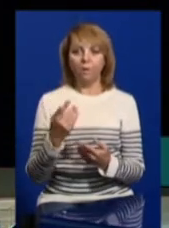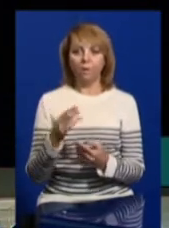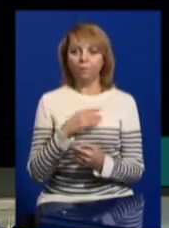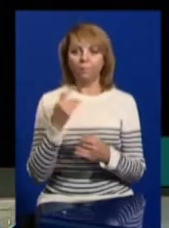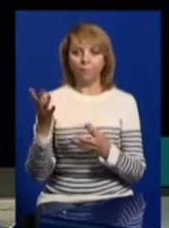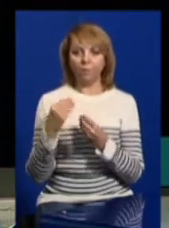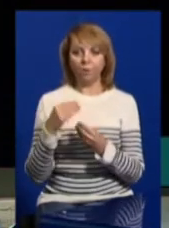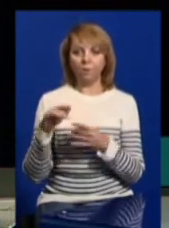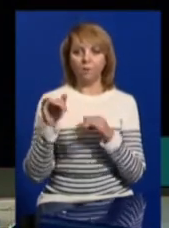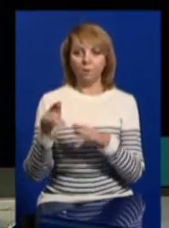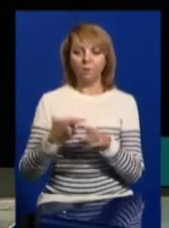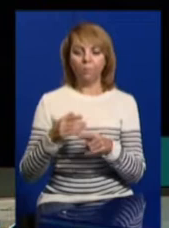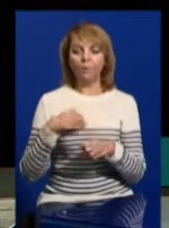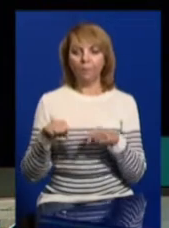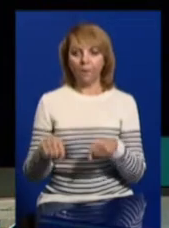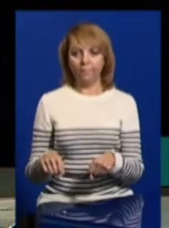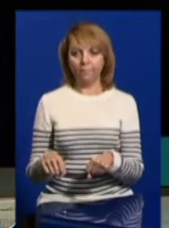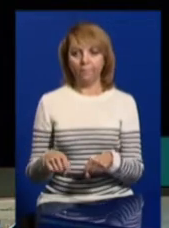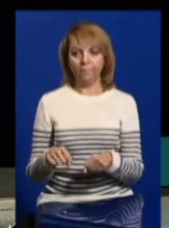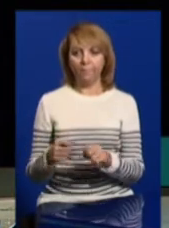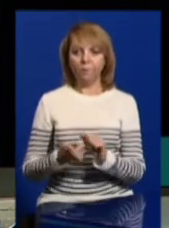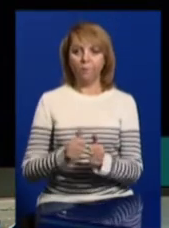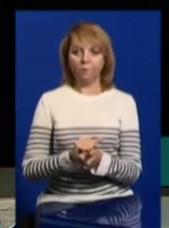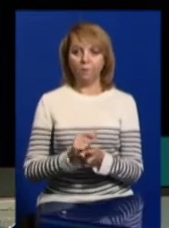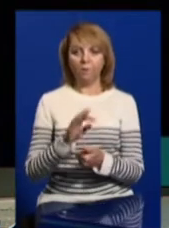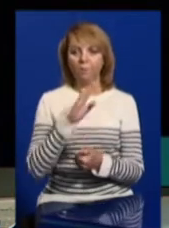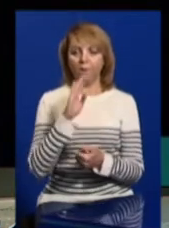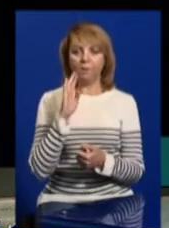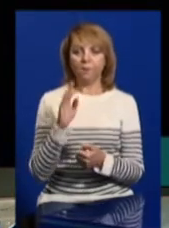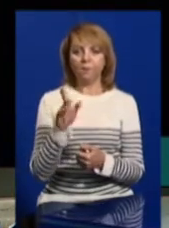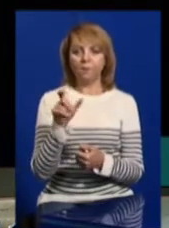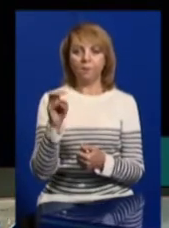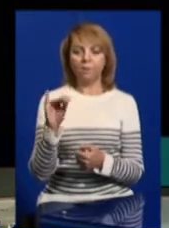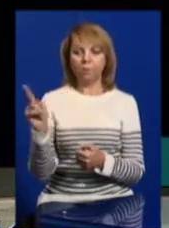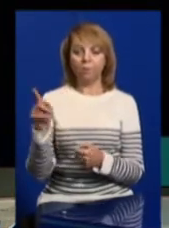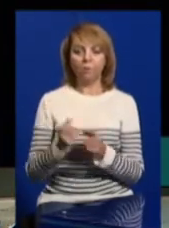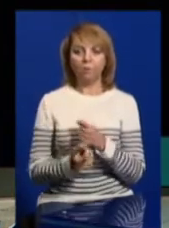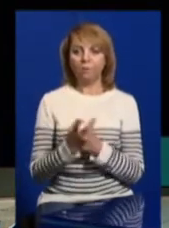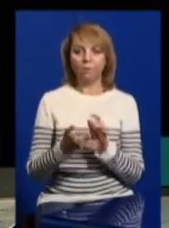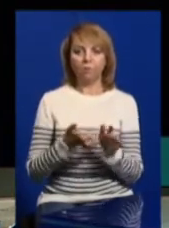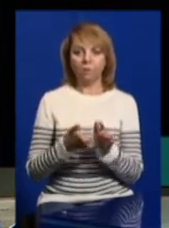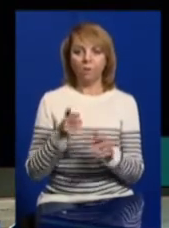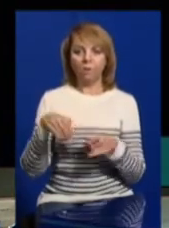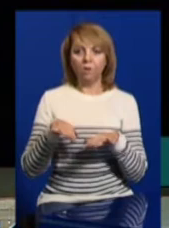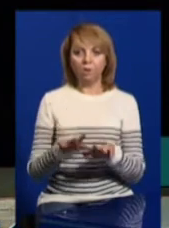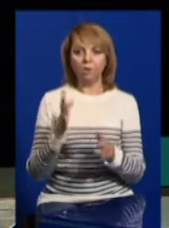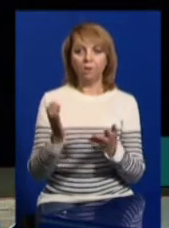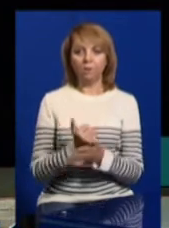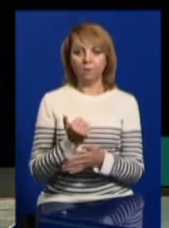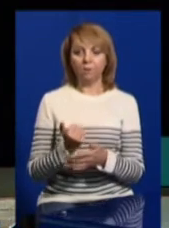жодних справ. Це моє право. Натомість для матері Зайцевої цього виявилось недостатньо, і вона вирішила знайти